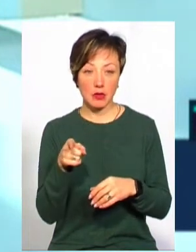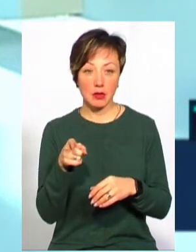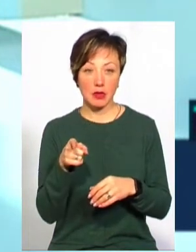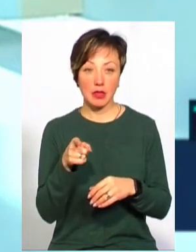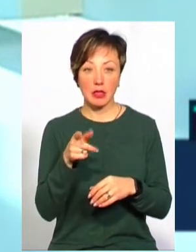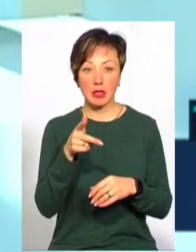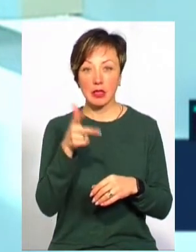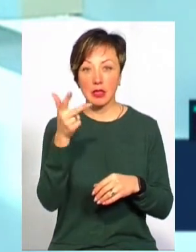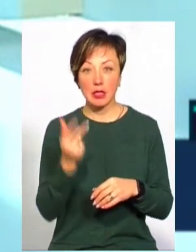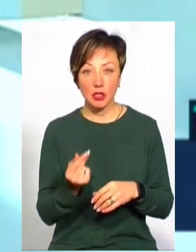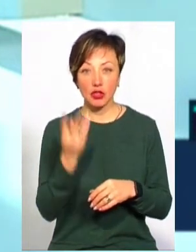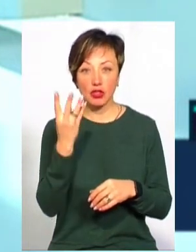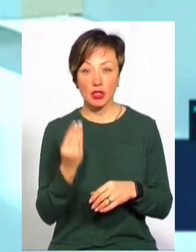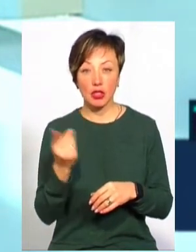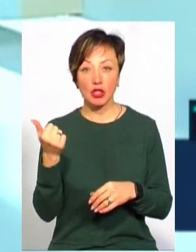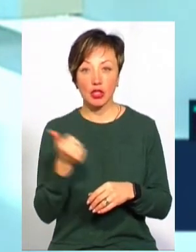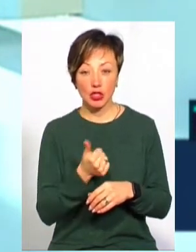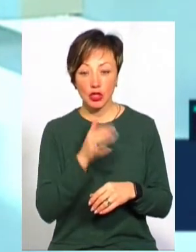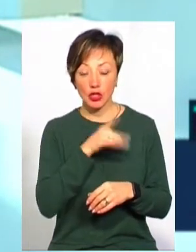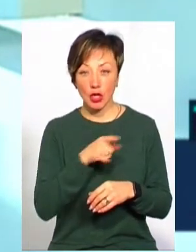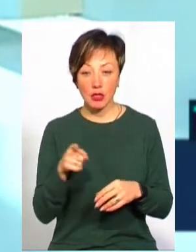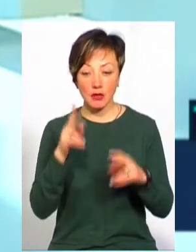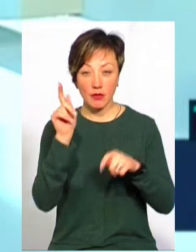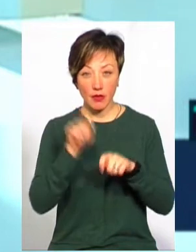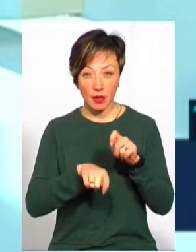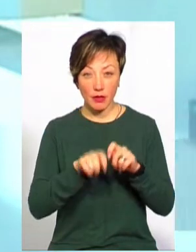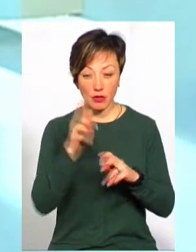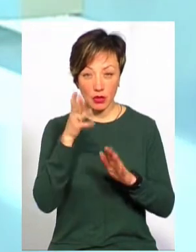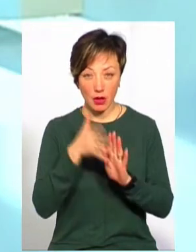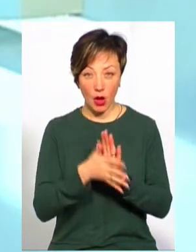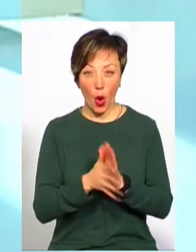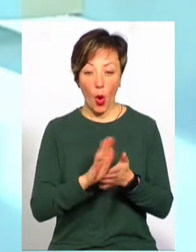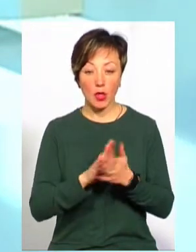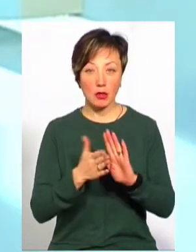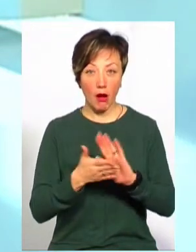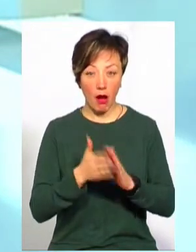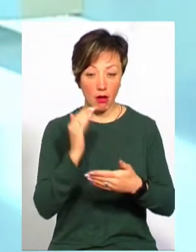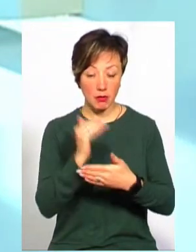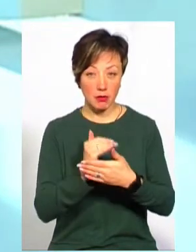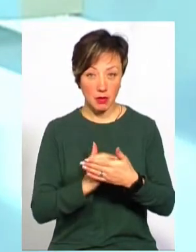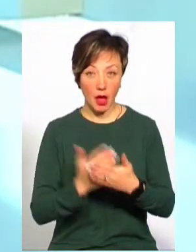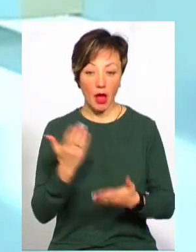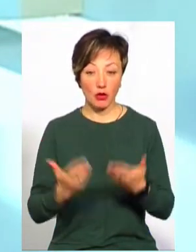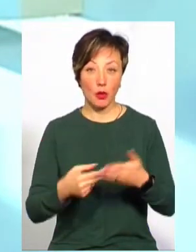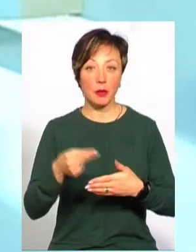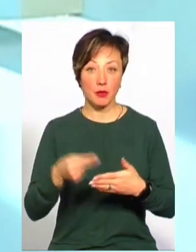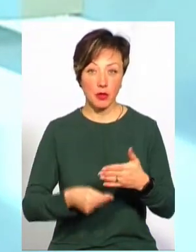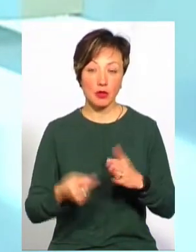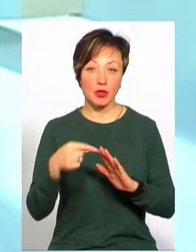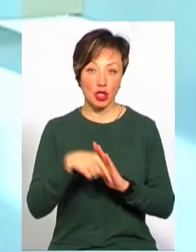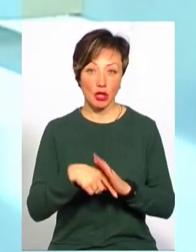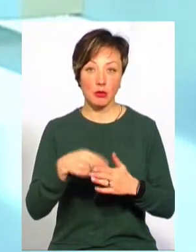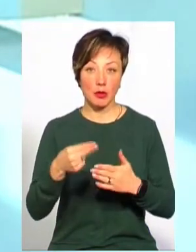і 3, і 4 дні, і навіть до тижня часу, аби вони вивчили спочатку контрактні умови, і якщо вони підписують, значить